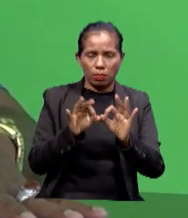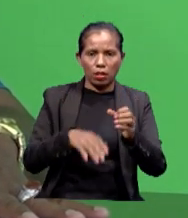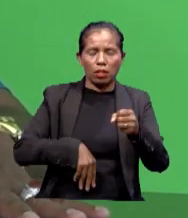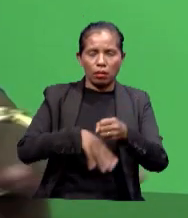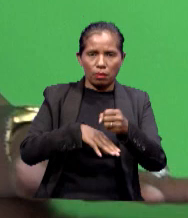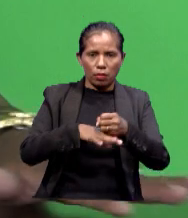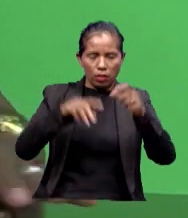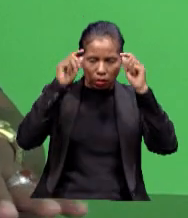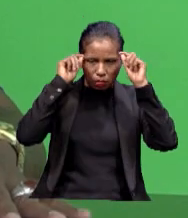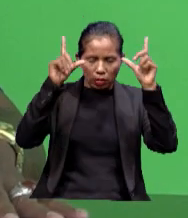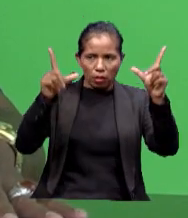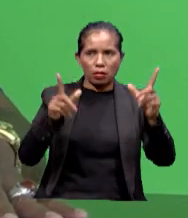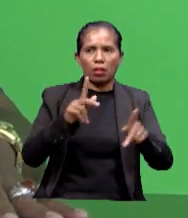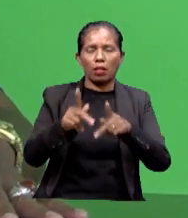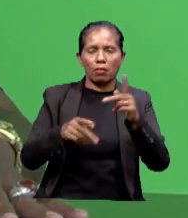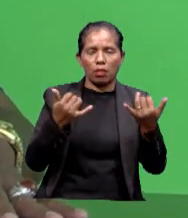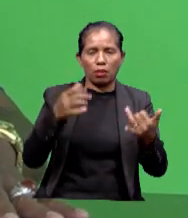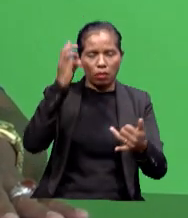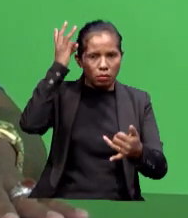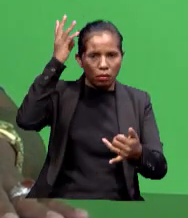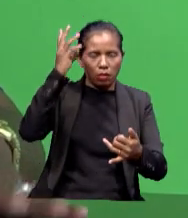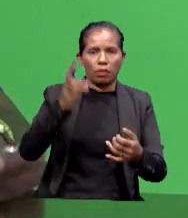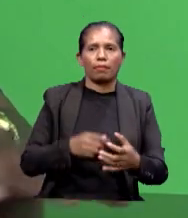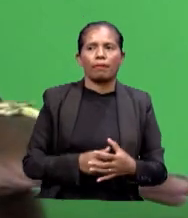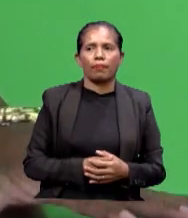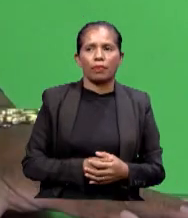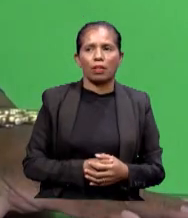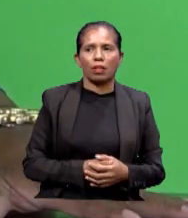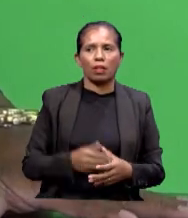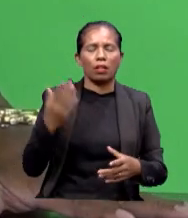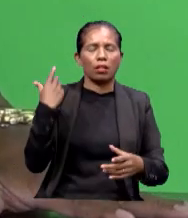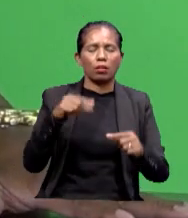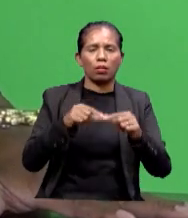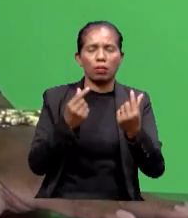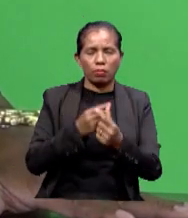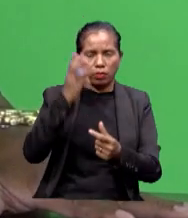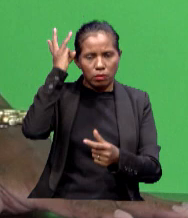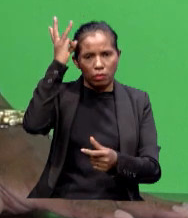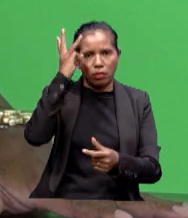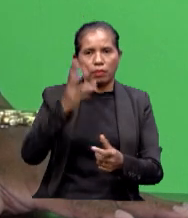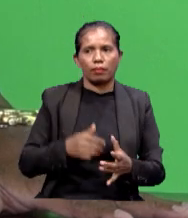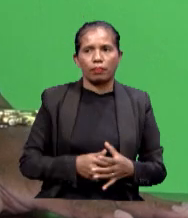Leste tam susida de agora perkupa gulubu perkupa.